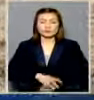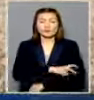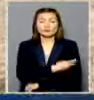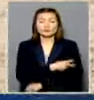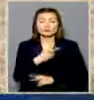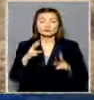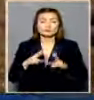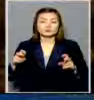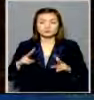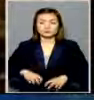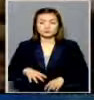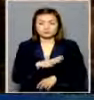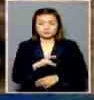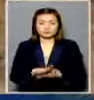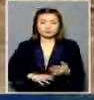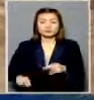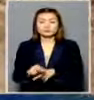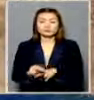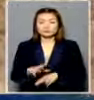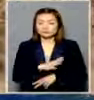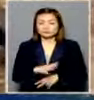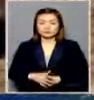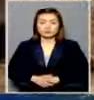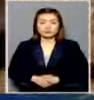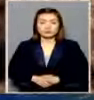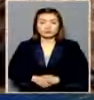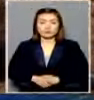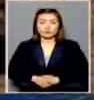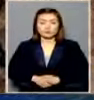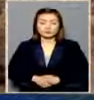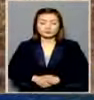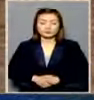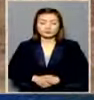karadı. İndomun casadı. Yine bu da bizde